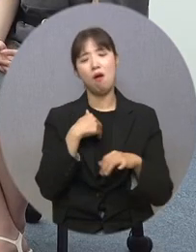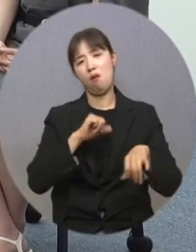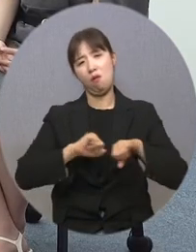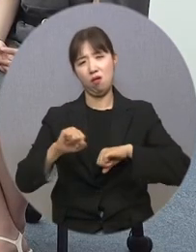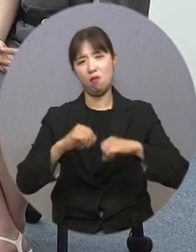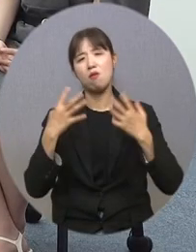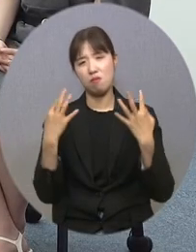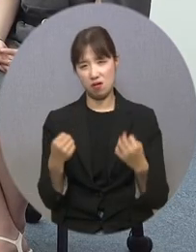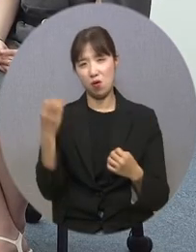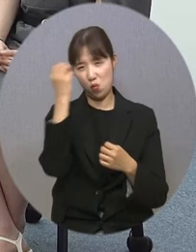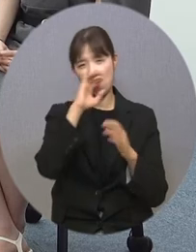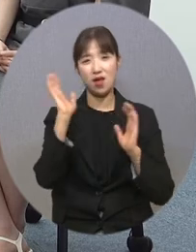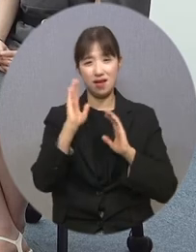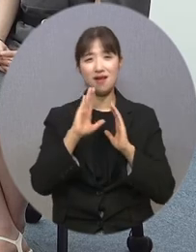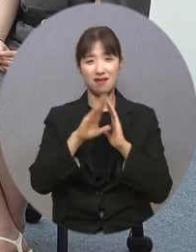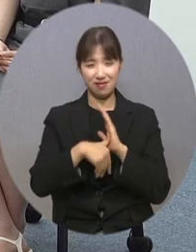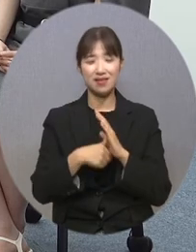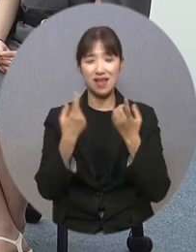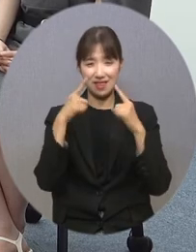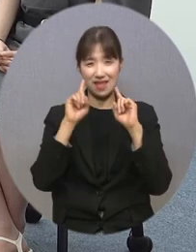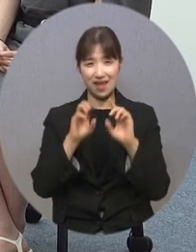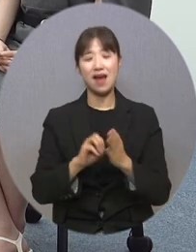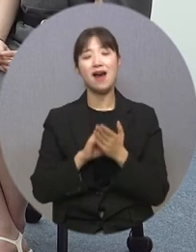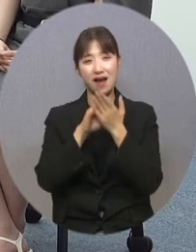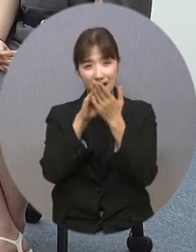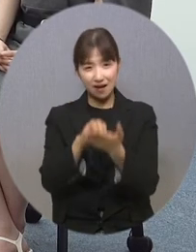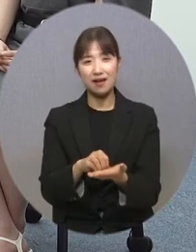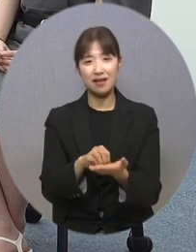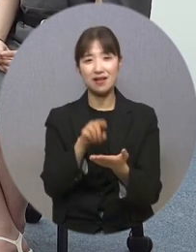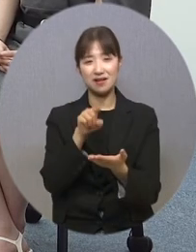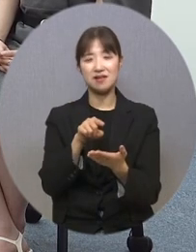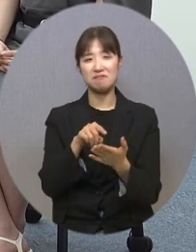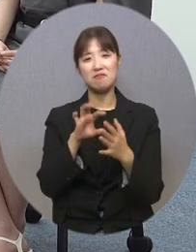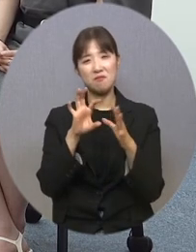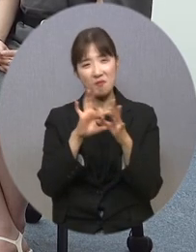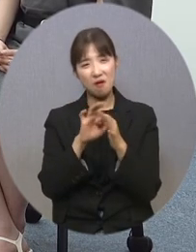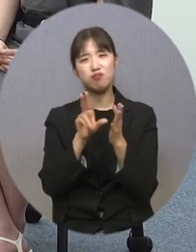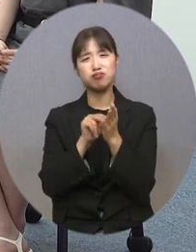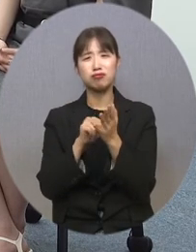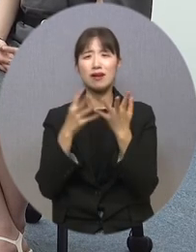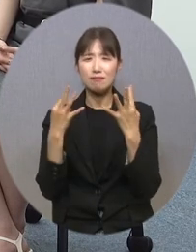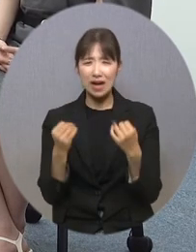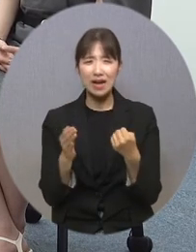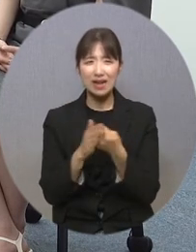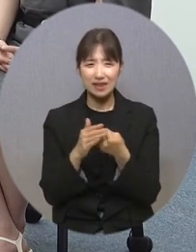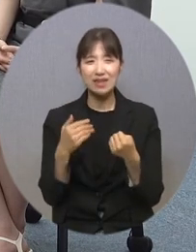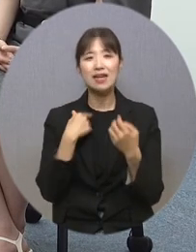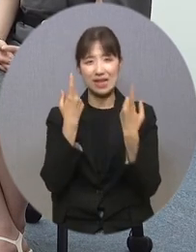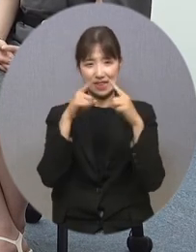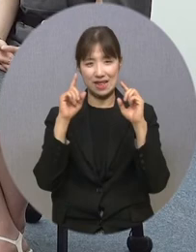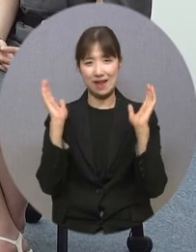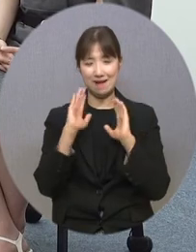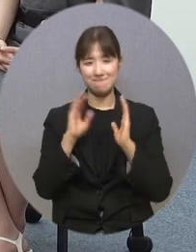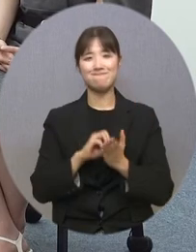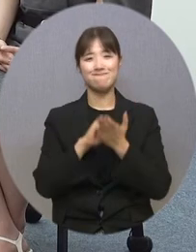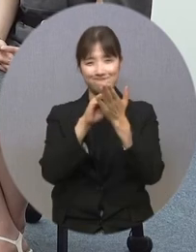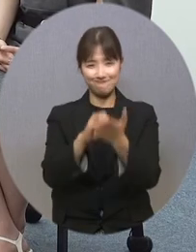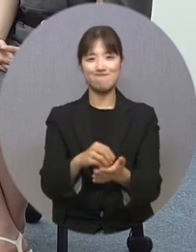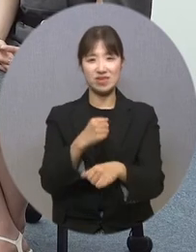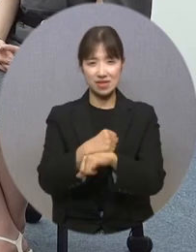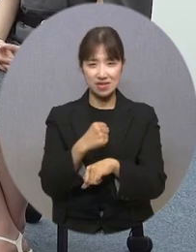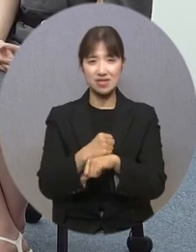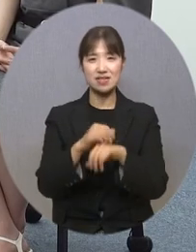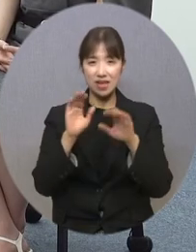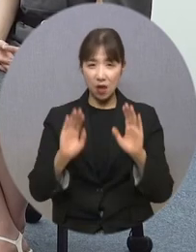했죠 고등학교때 은빛의 대하 구매해서 대학 입학자 형 관련해서 문제 많길래 대학와서 목소리 돼 가지고 전